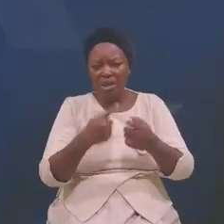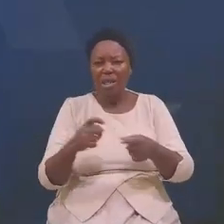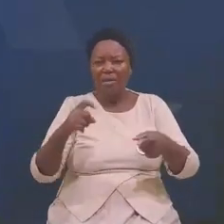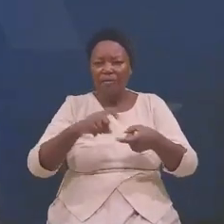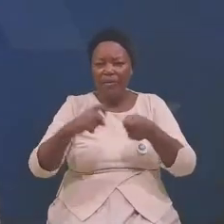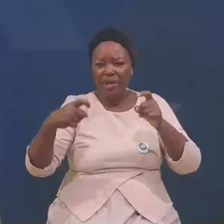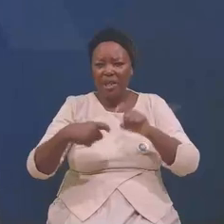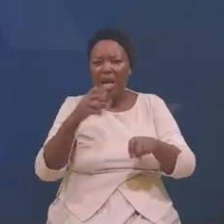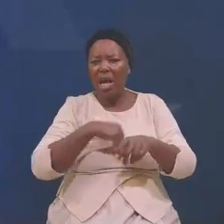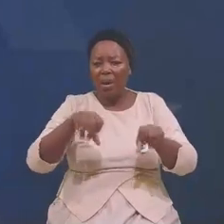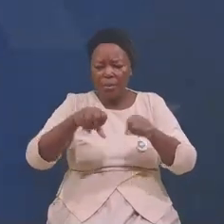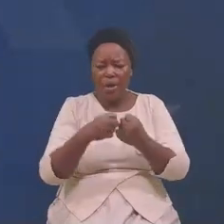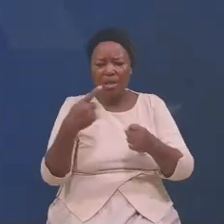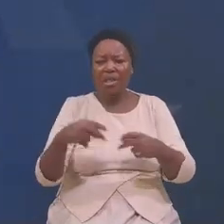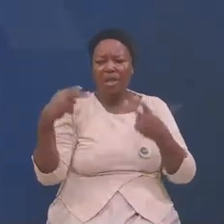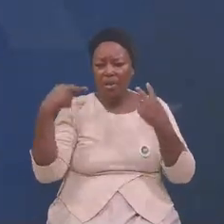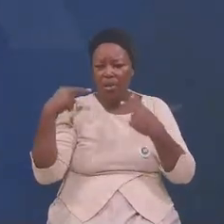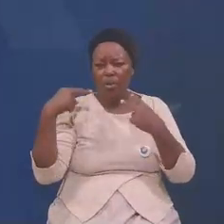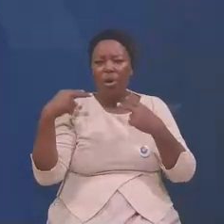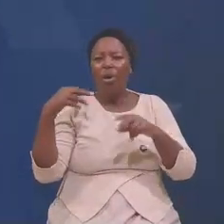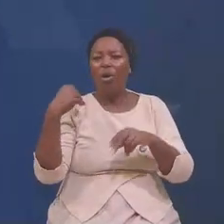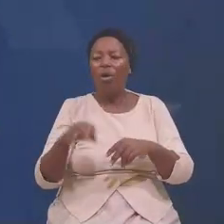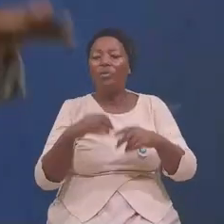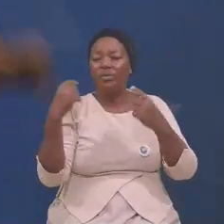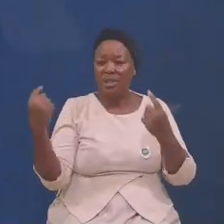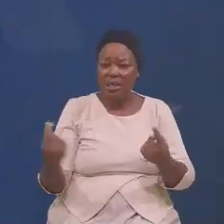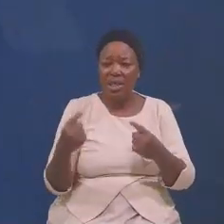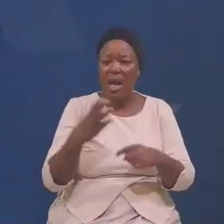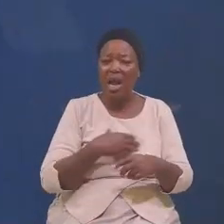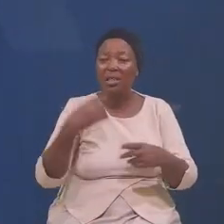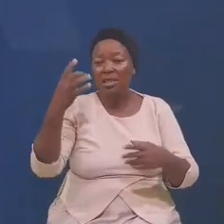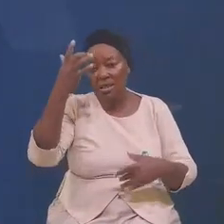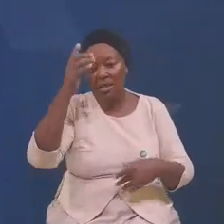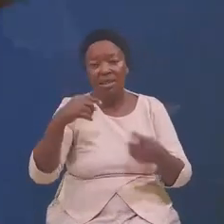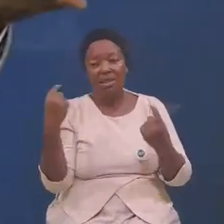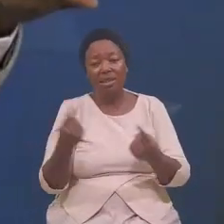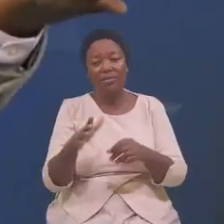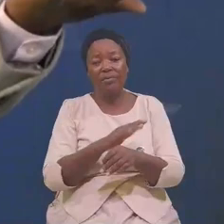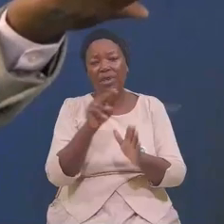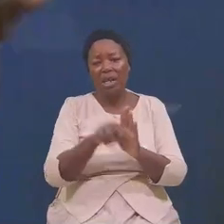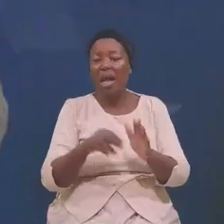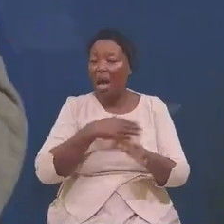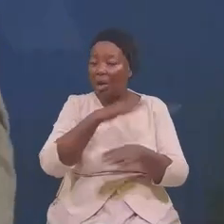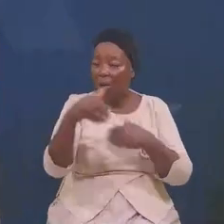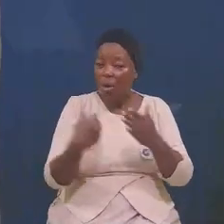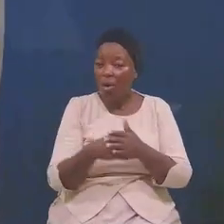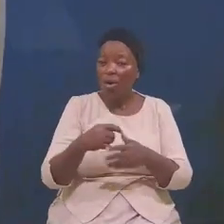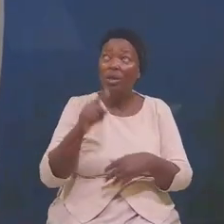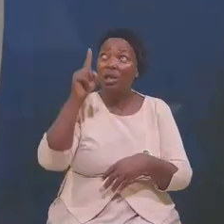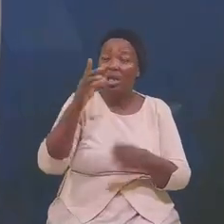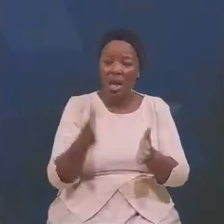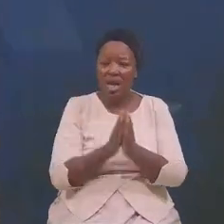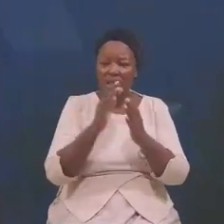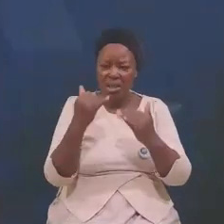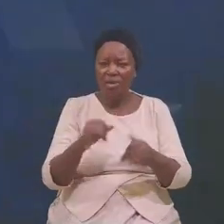il brise les jougs du péché et de la vie pécheresse. Et tout ce qui demande où es-tu, lève